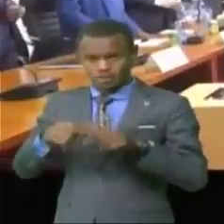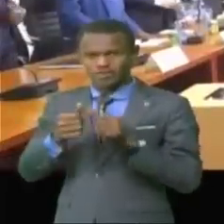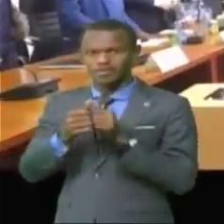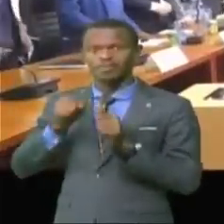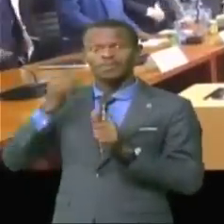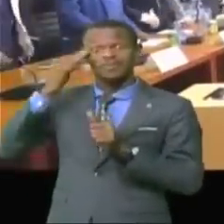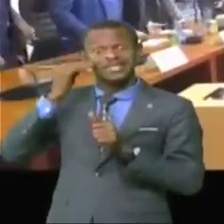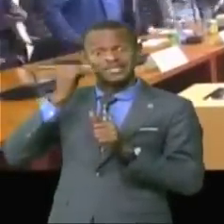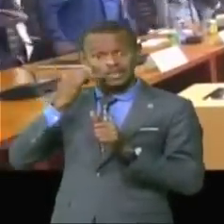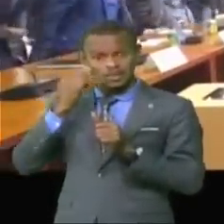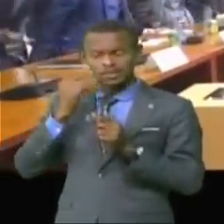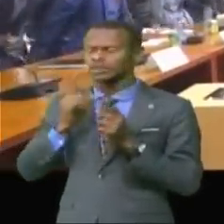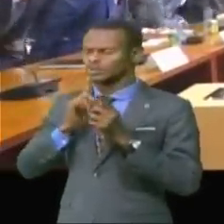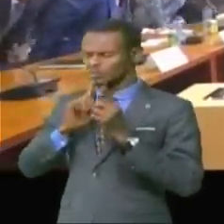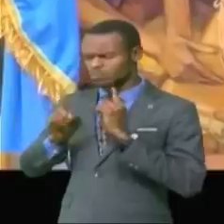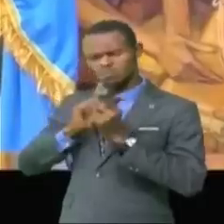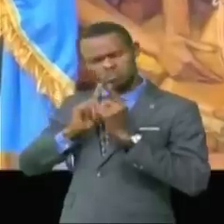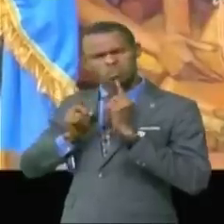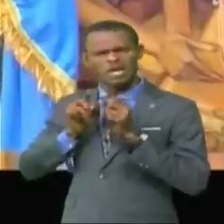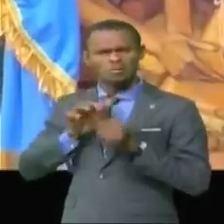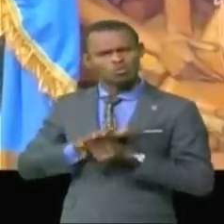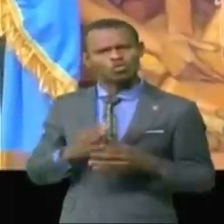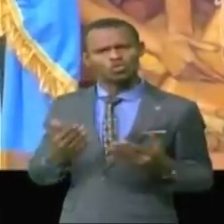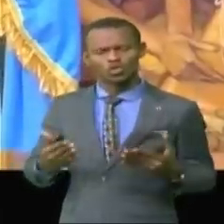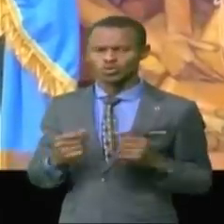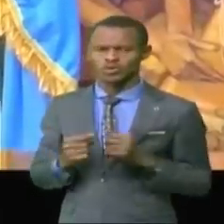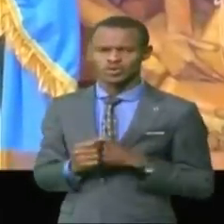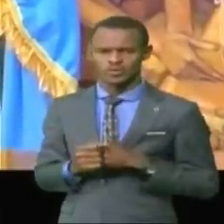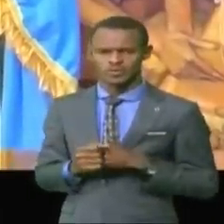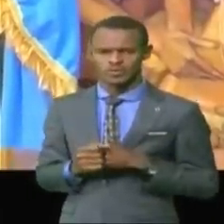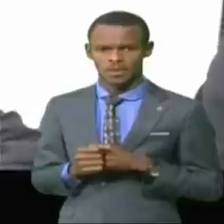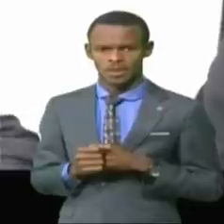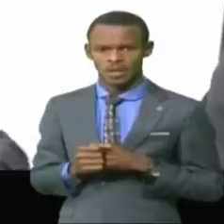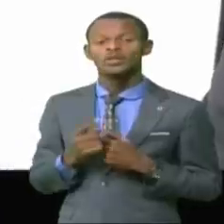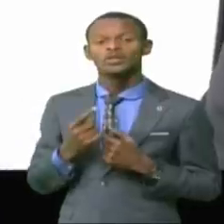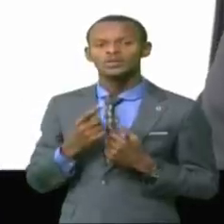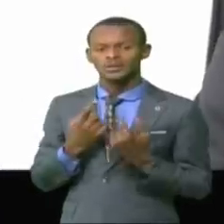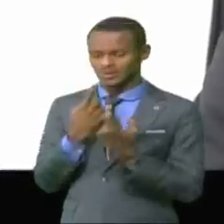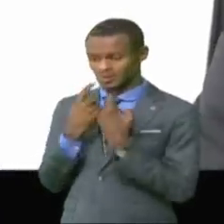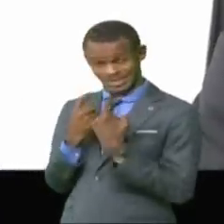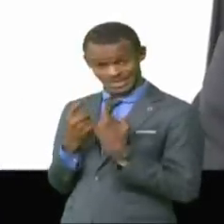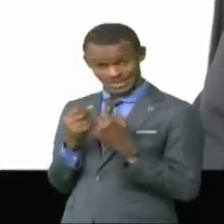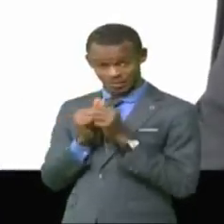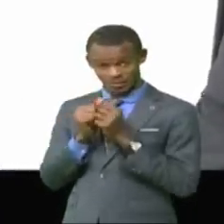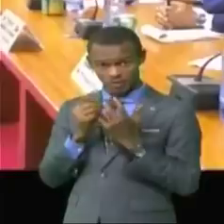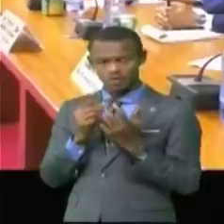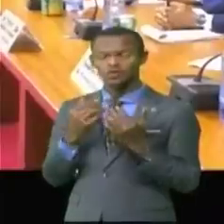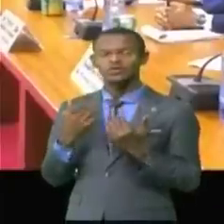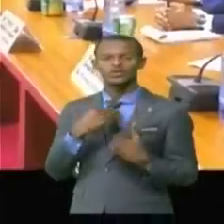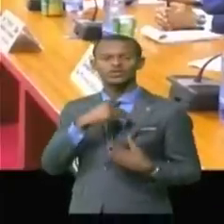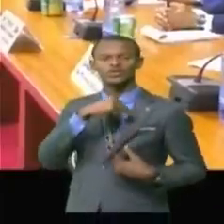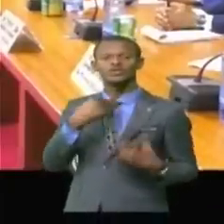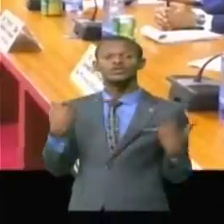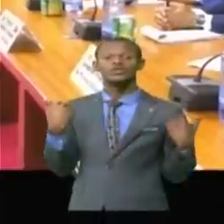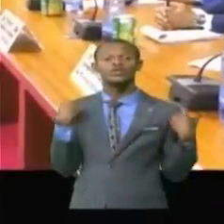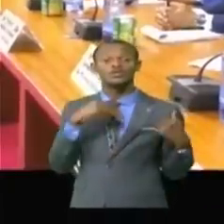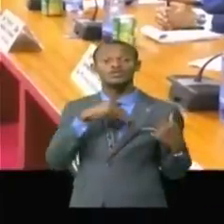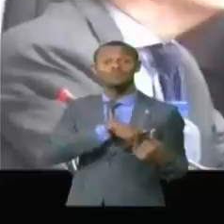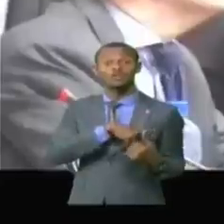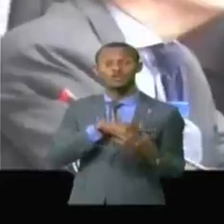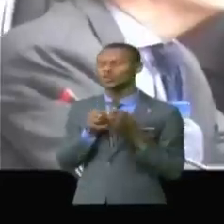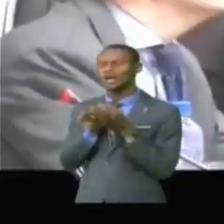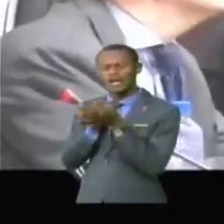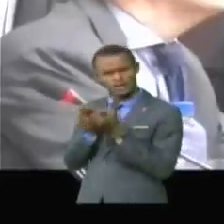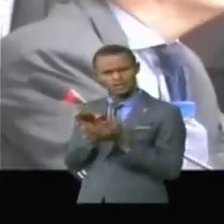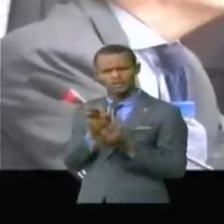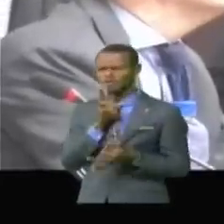gouvernement, Jean-Michel Samalukonde Kyenge. Pour Caliste Aokposi, chef de mission du FMI, le progrès réalisé par le